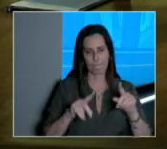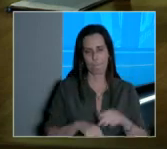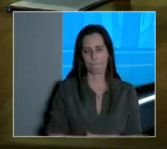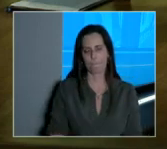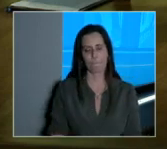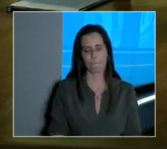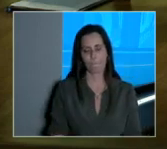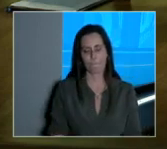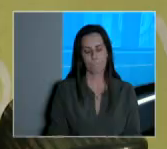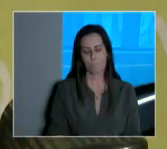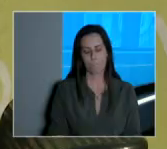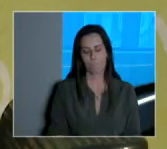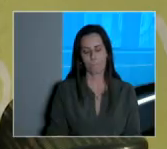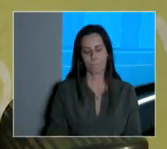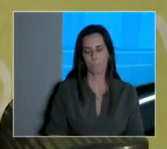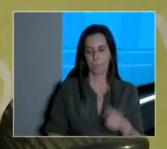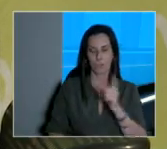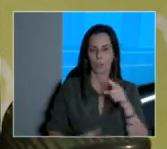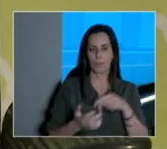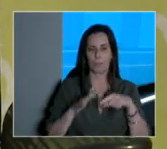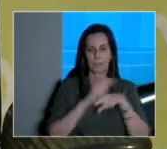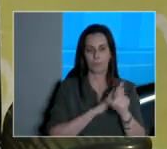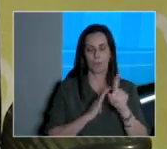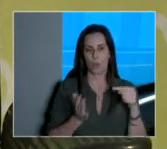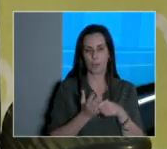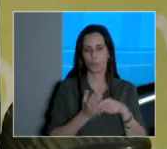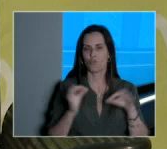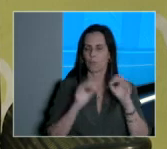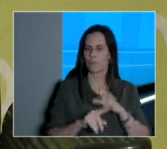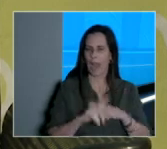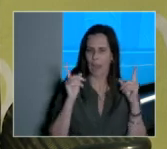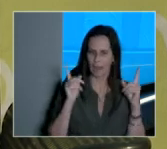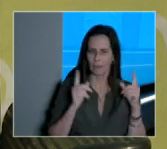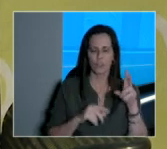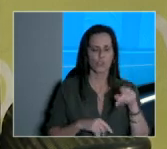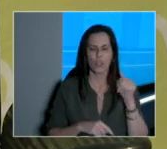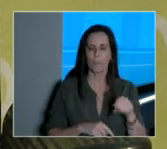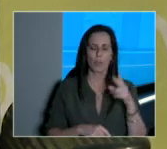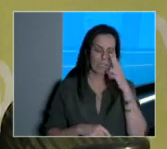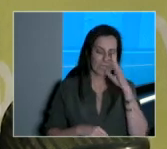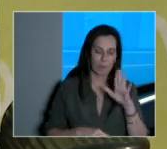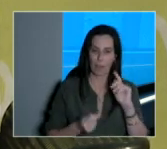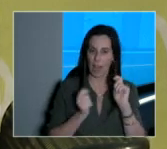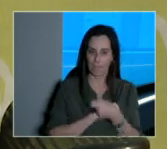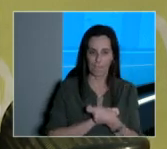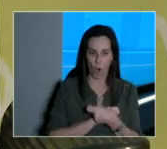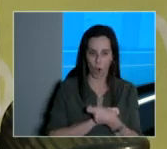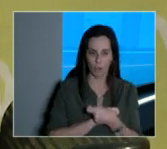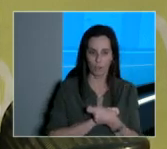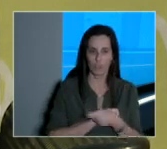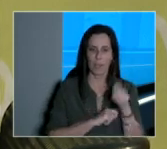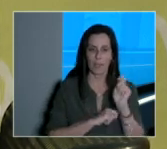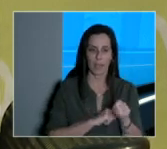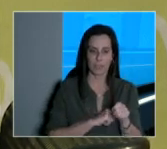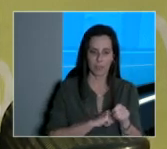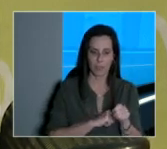מוטרד, לא בגלל מסתננים ולא בגלל שום דבר אחר. יש כאן ניסיון להפוך את